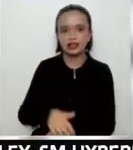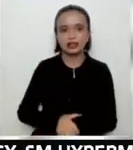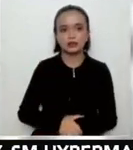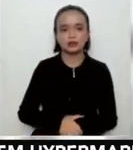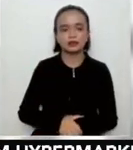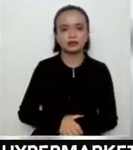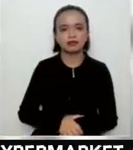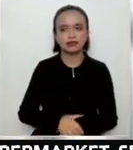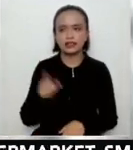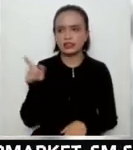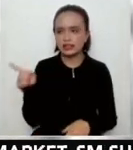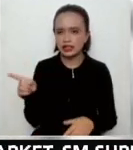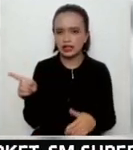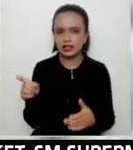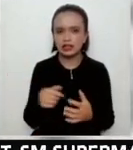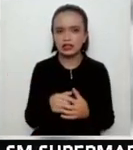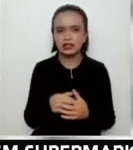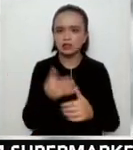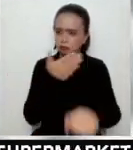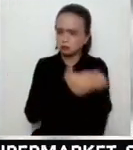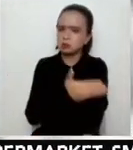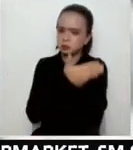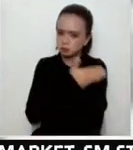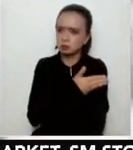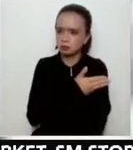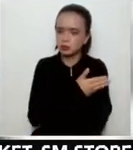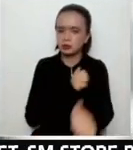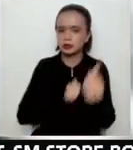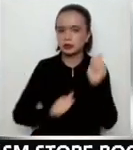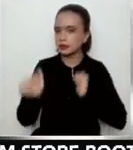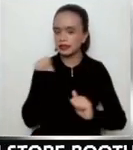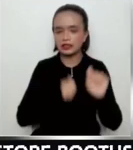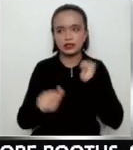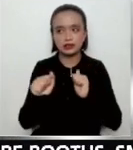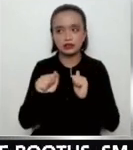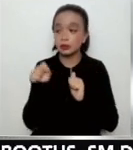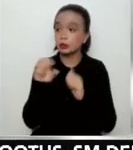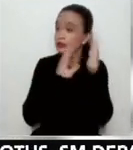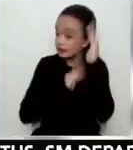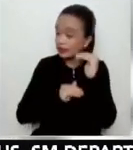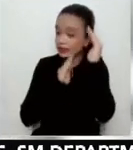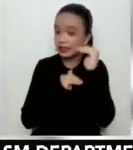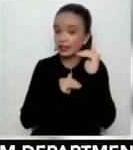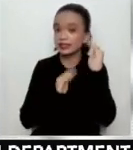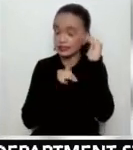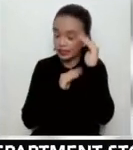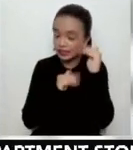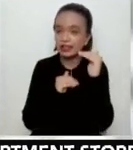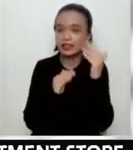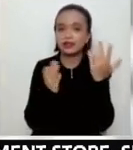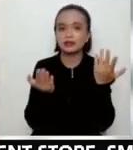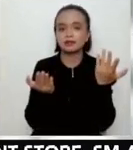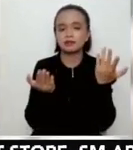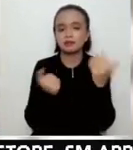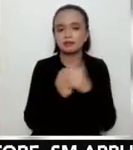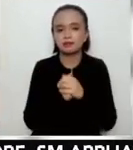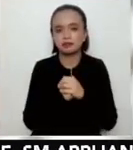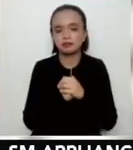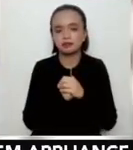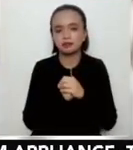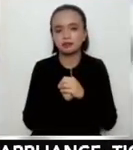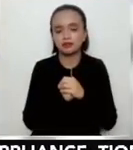keeps improving in terms of acting. So sana hanggang sa talagang